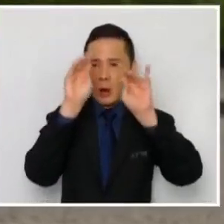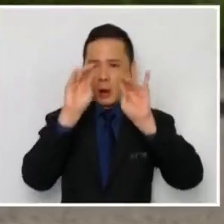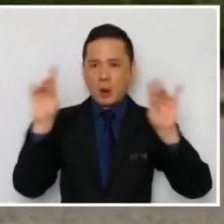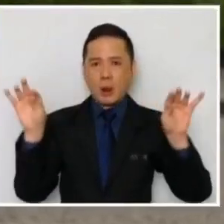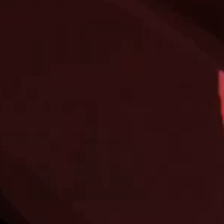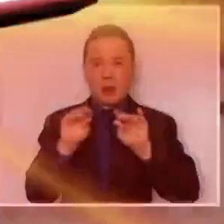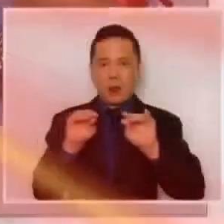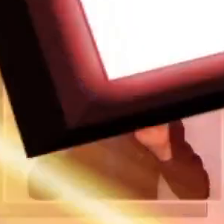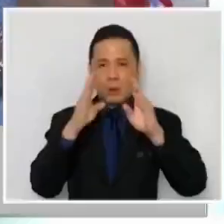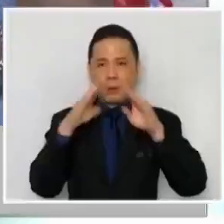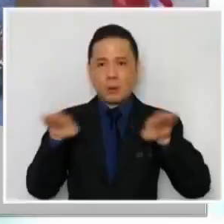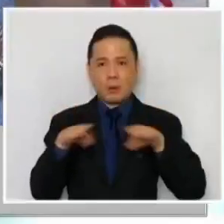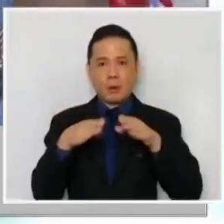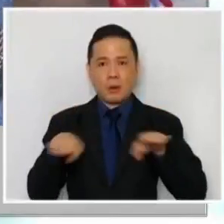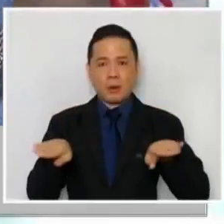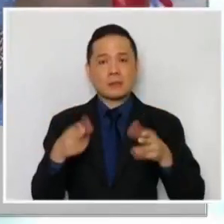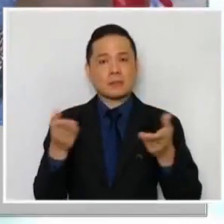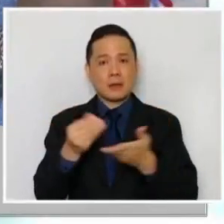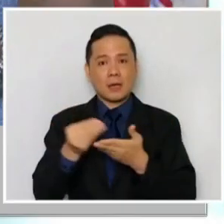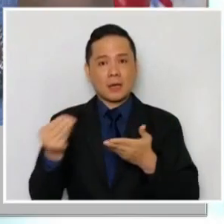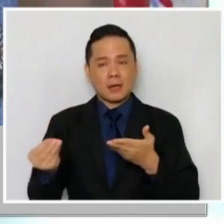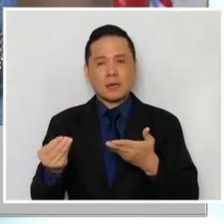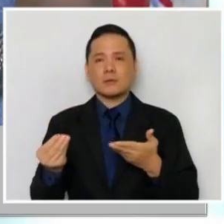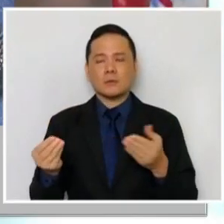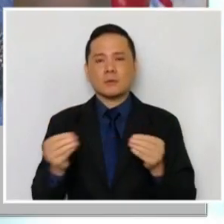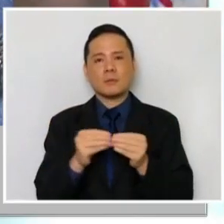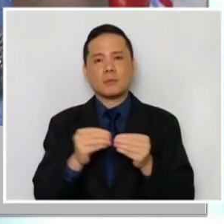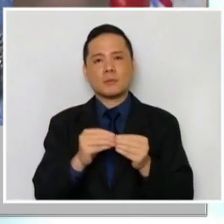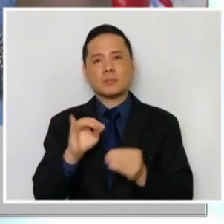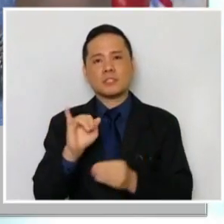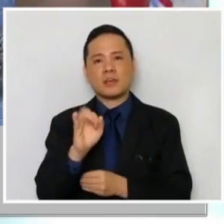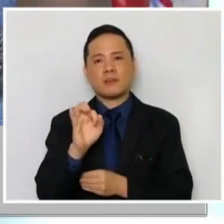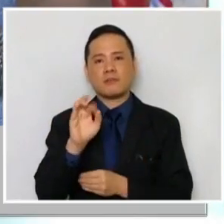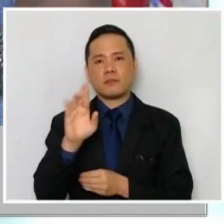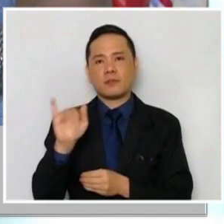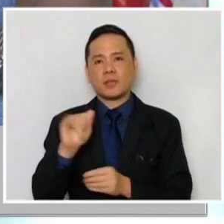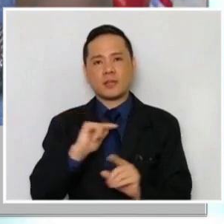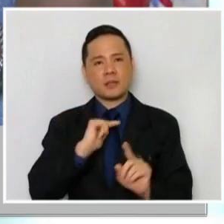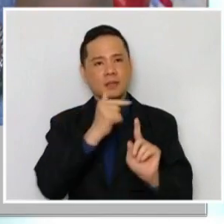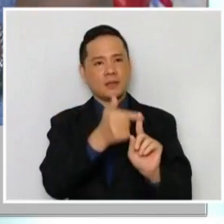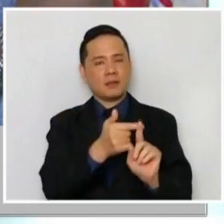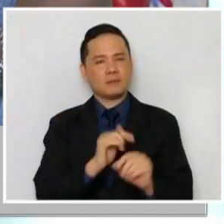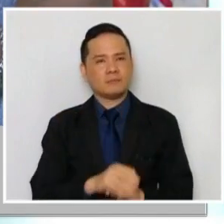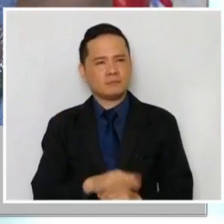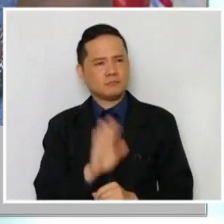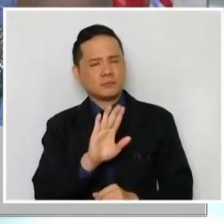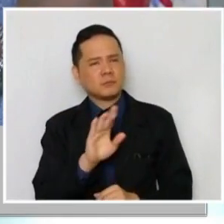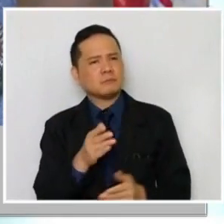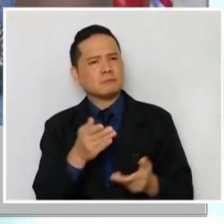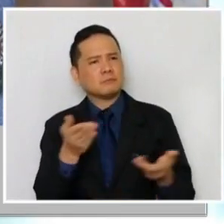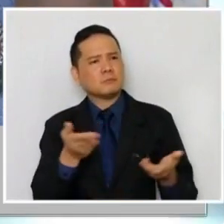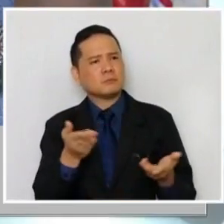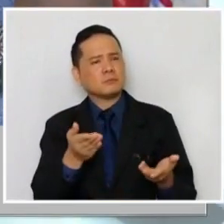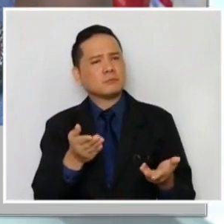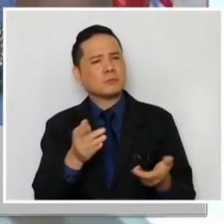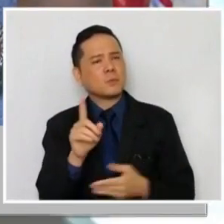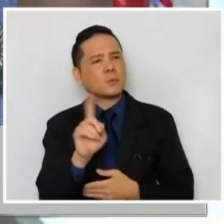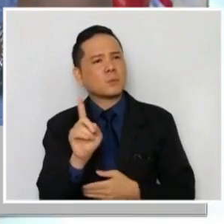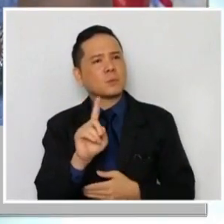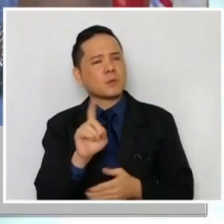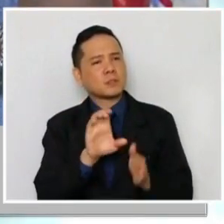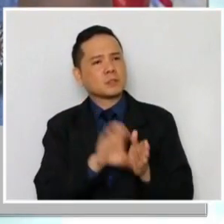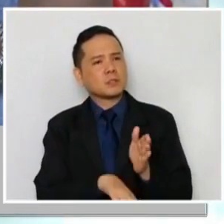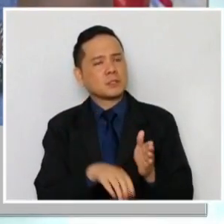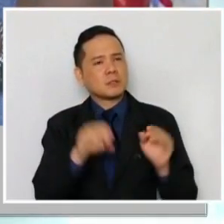Live po mula sa Angono, Rizal, nagpa-patrol si Jeffrey Hernaez. So Jeffrey, ano ba yung mga mura na pangdekorasyon na